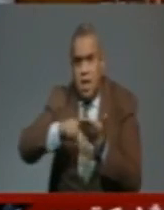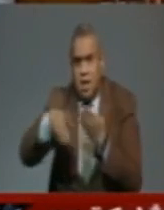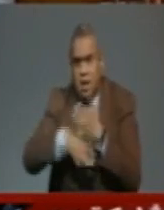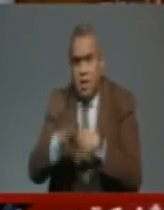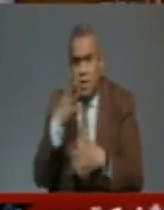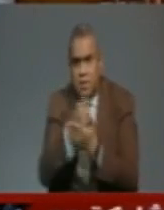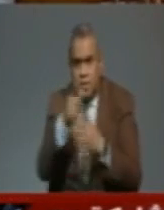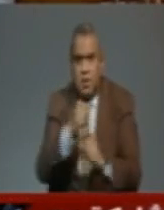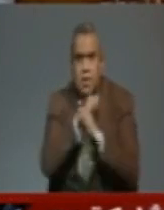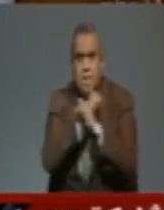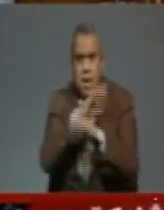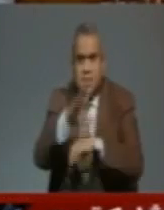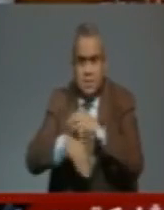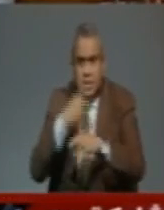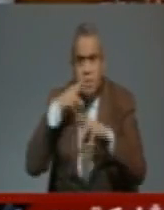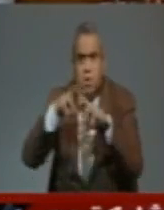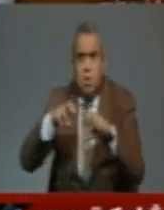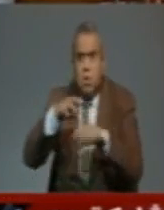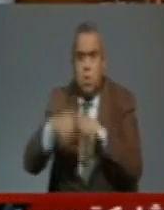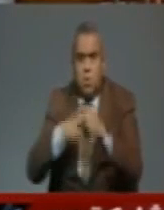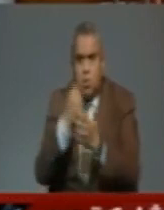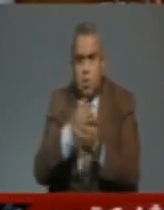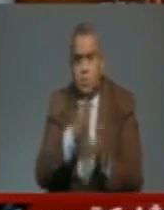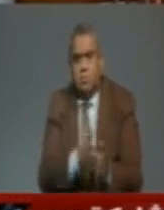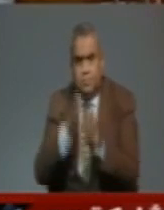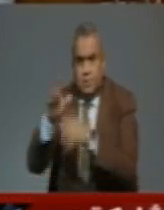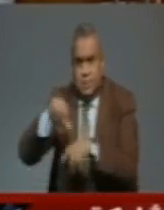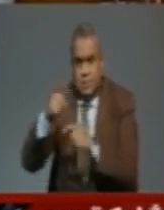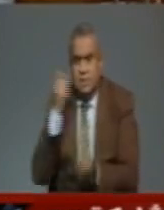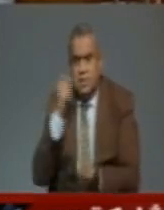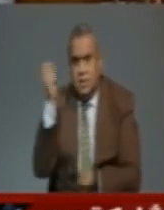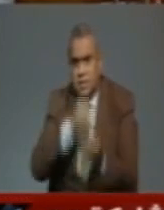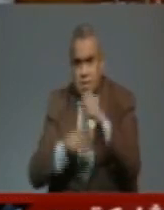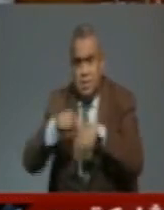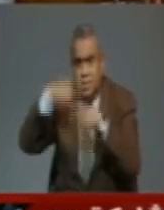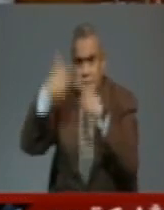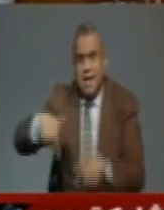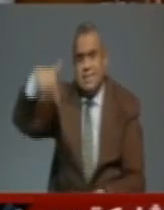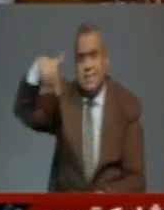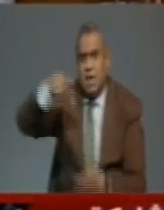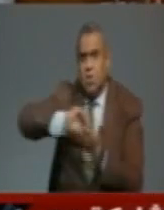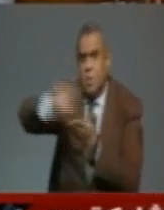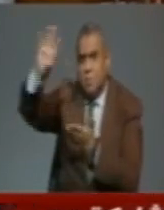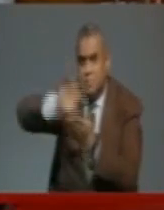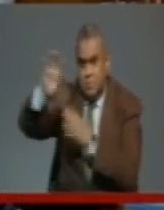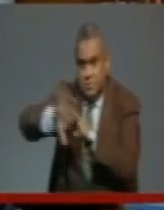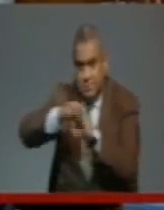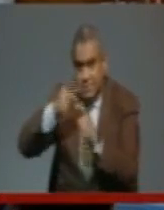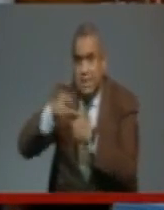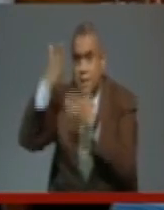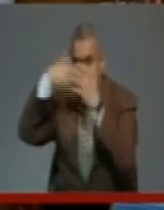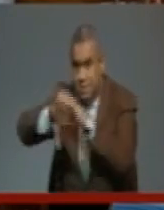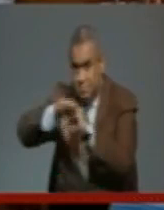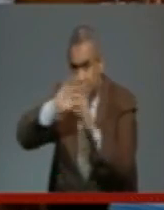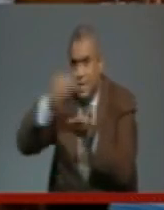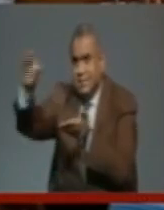الجمركي، بعد كده تخرج وقت ما تتطلب او تروح المنطقه الصناعيه في السادس من اكتوبر جنبها تتصنع وترجع تاني مصنعه، تركب